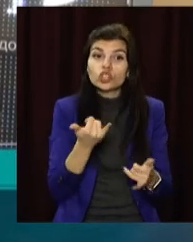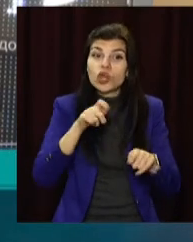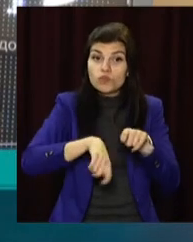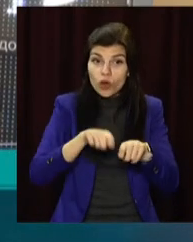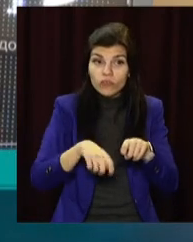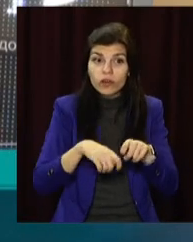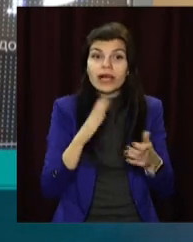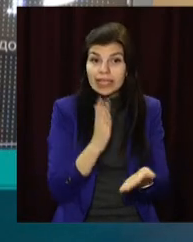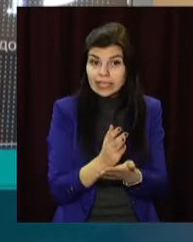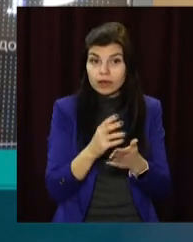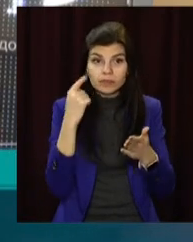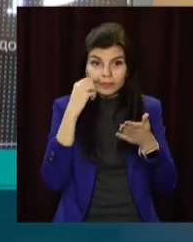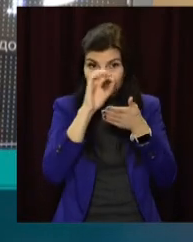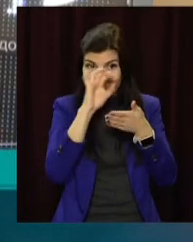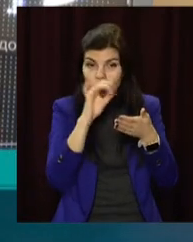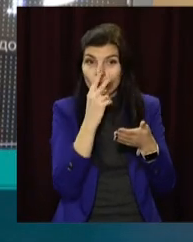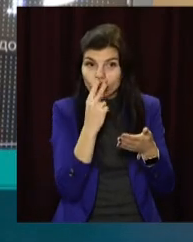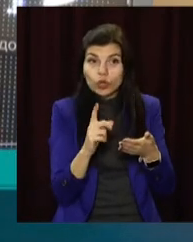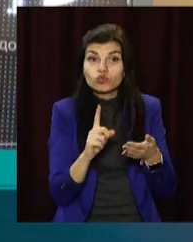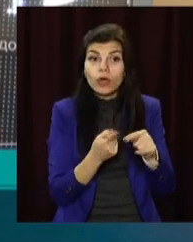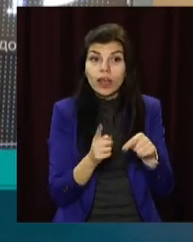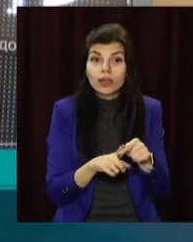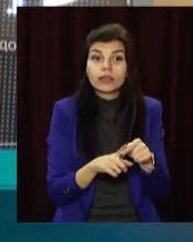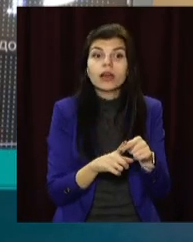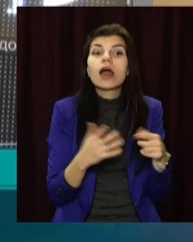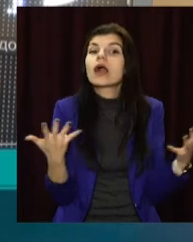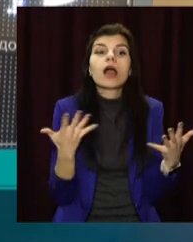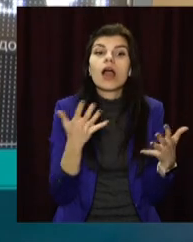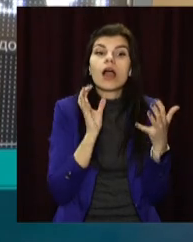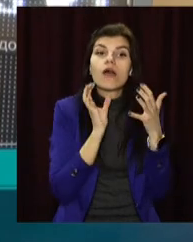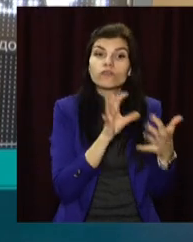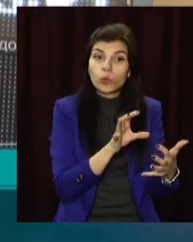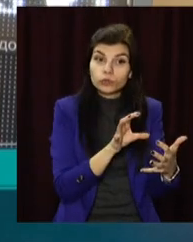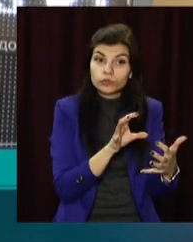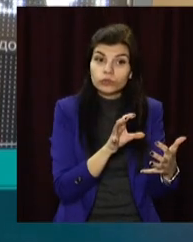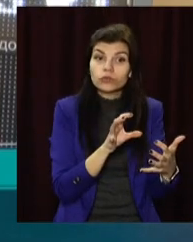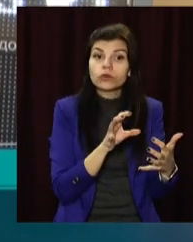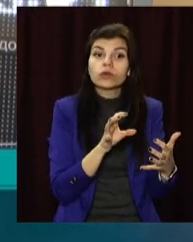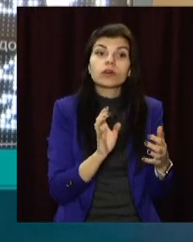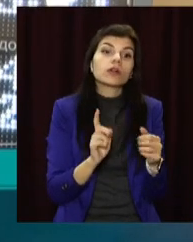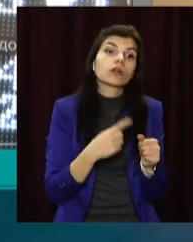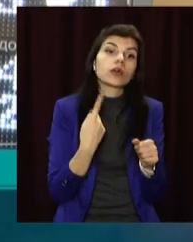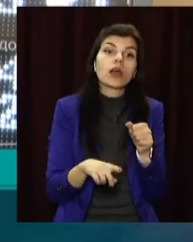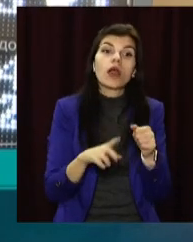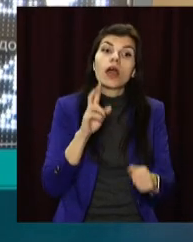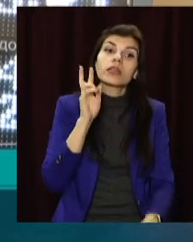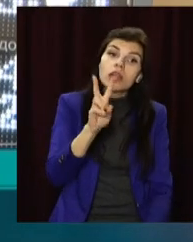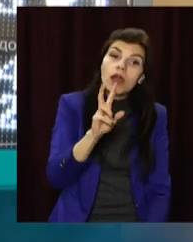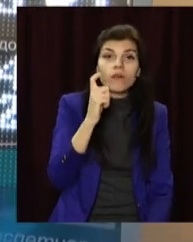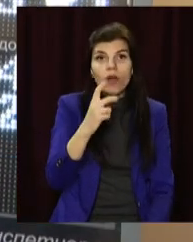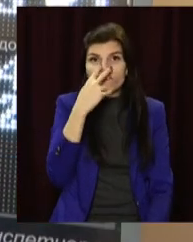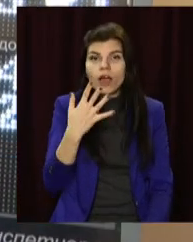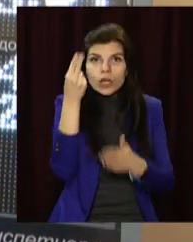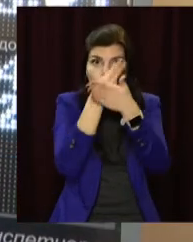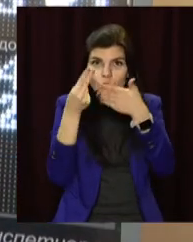є піктограми, по яким можна побачити, що це за тип транспорту. Це автобуси або трамвай, або